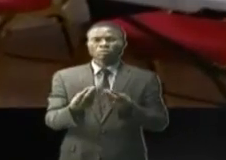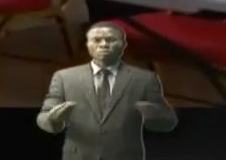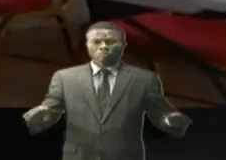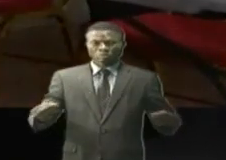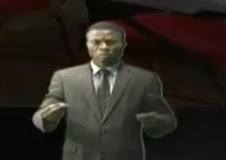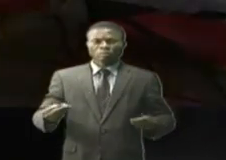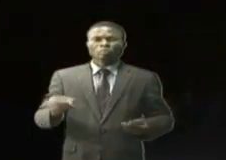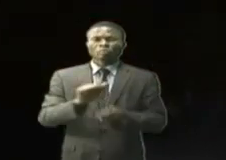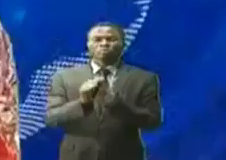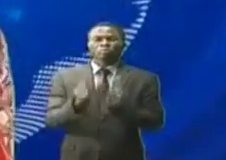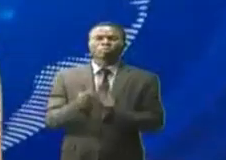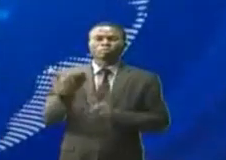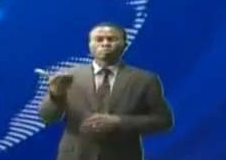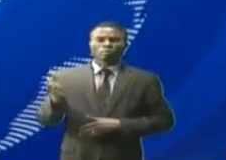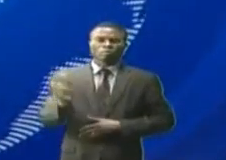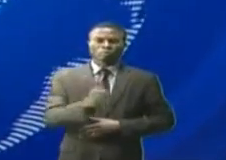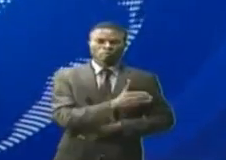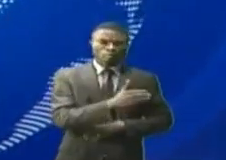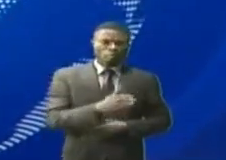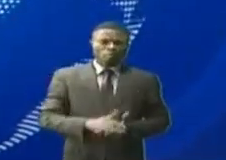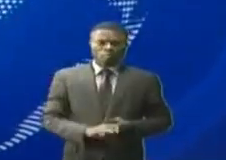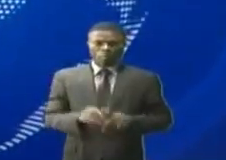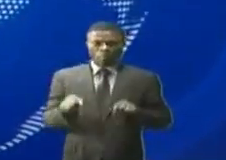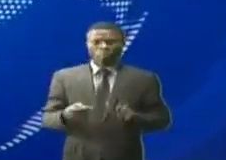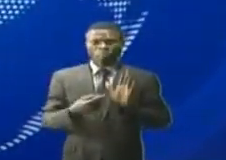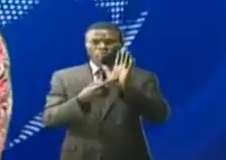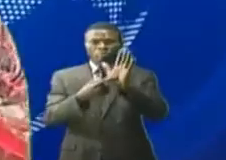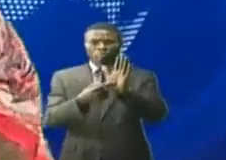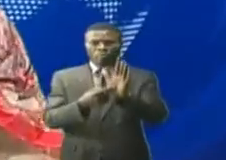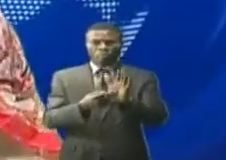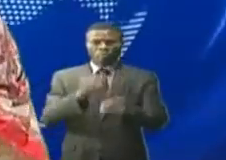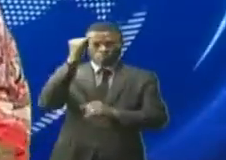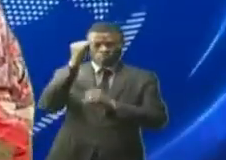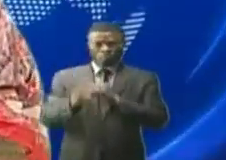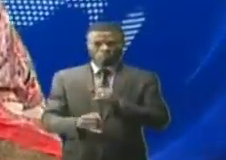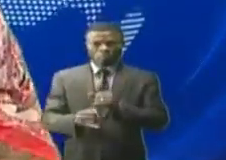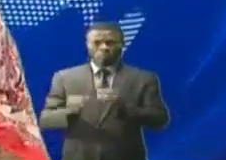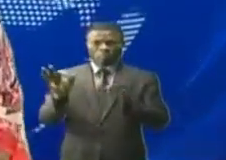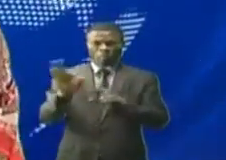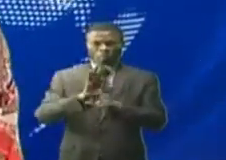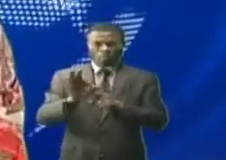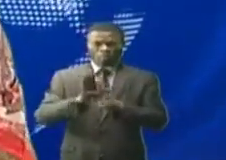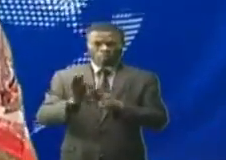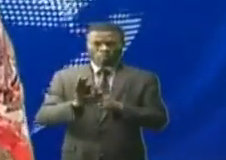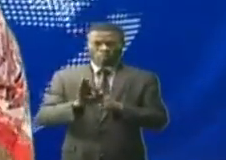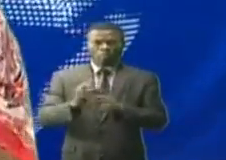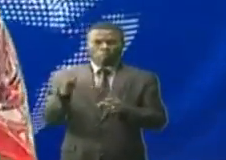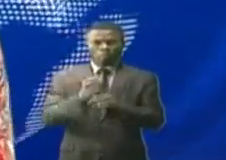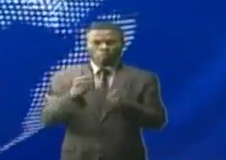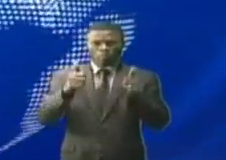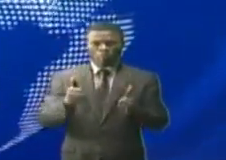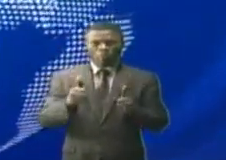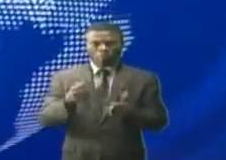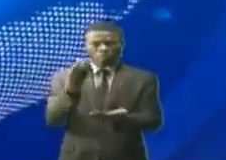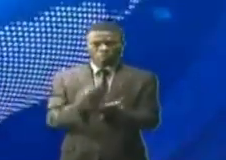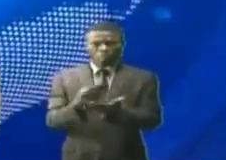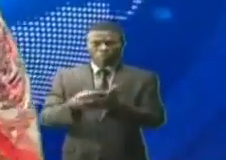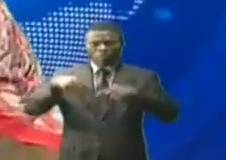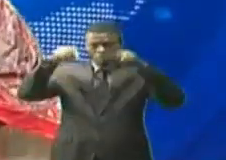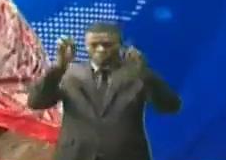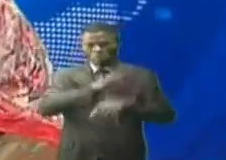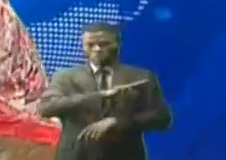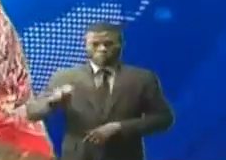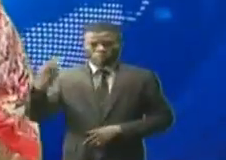propre positionnement. Voyons à présent ce qu'a été la clôture de l'atelier session du plan travail et budget annuel